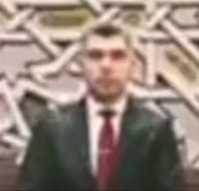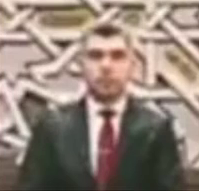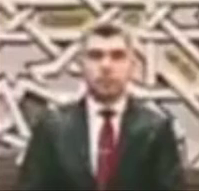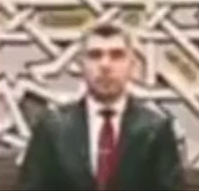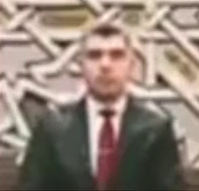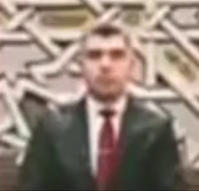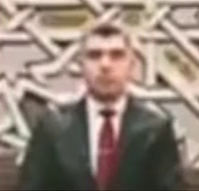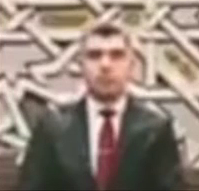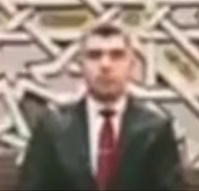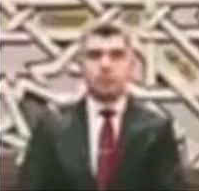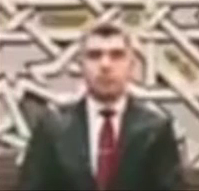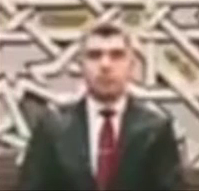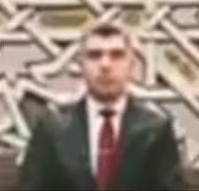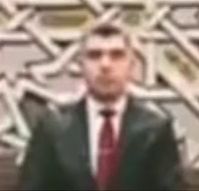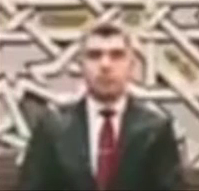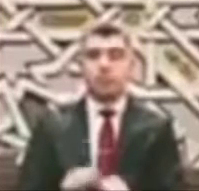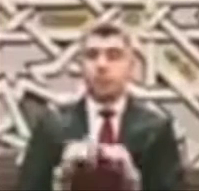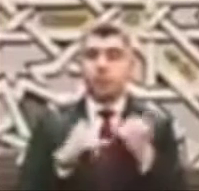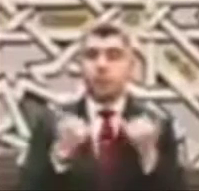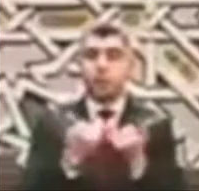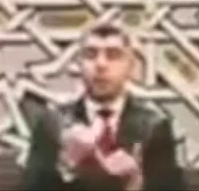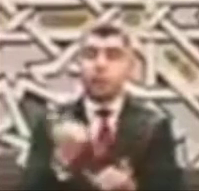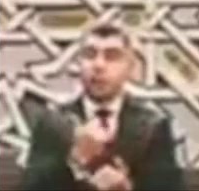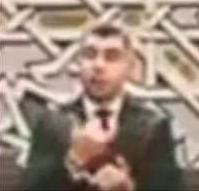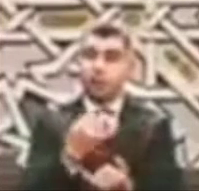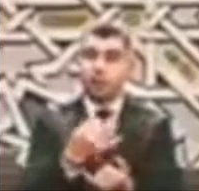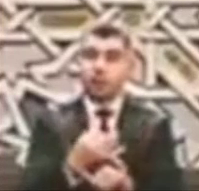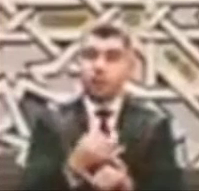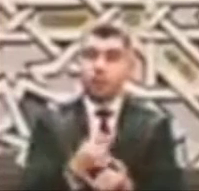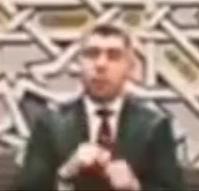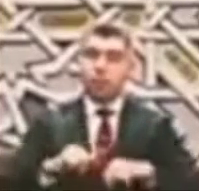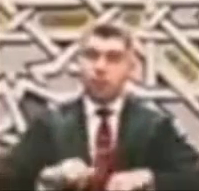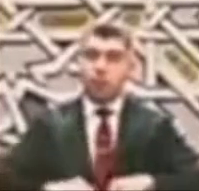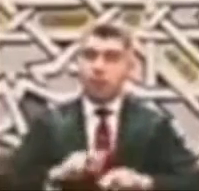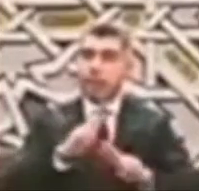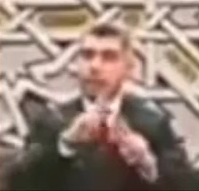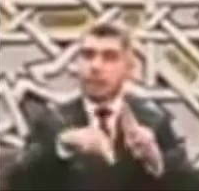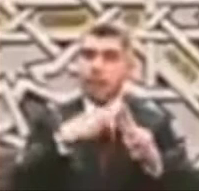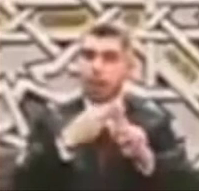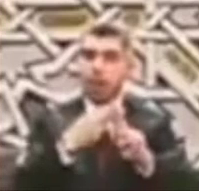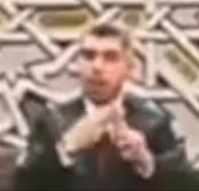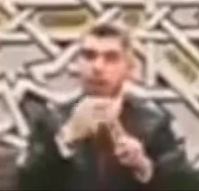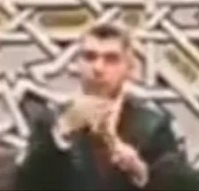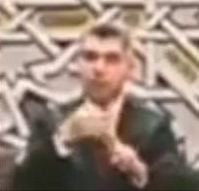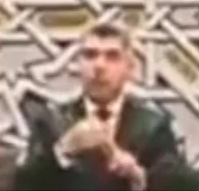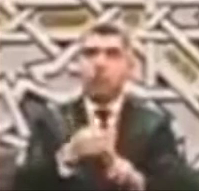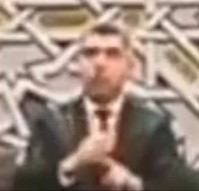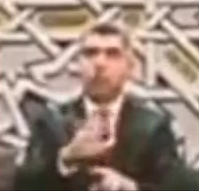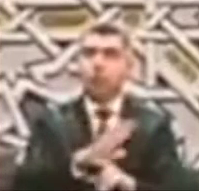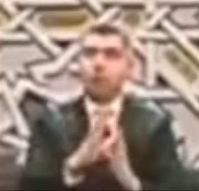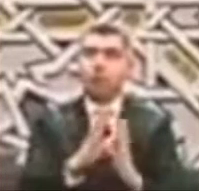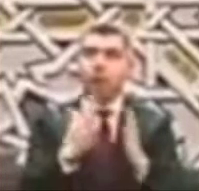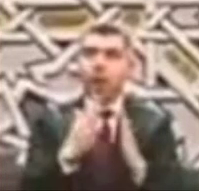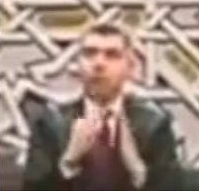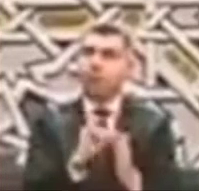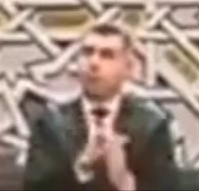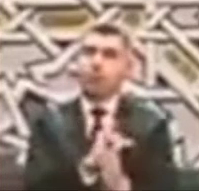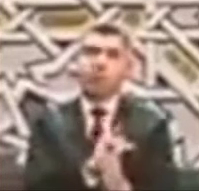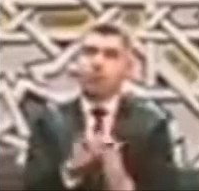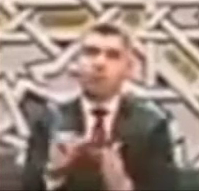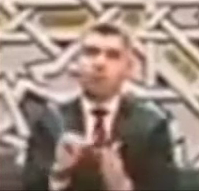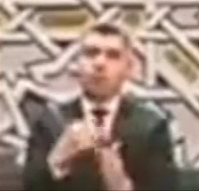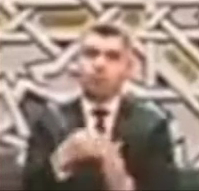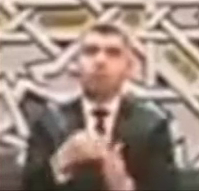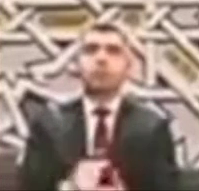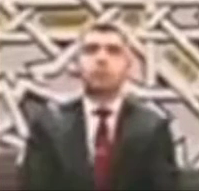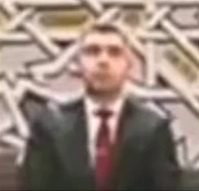ارجوكم. هذه راه جلسه دستوريه. السيده الوزيره جاوبات جواب لائق. التصفيقات مجانبه للصواب